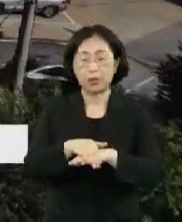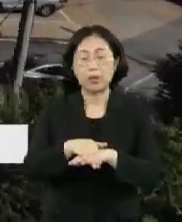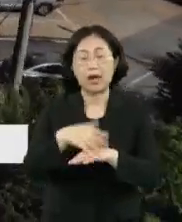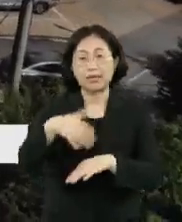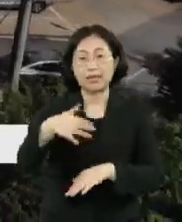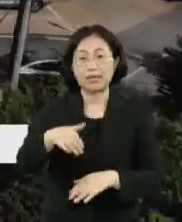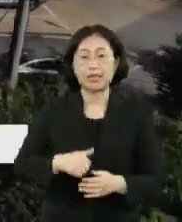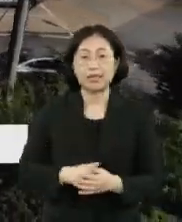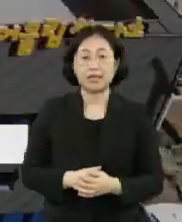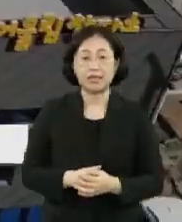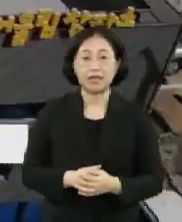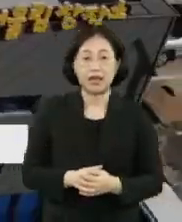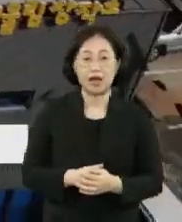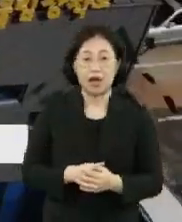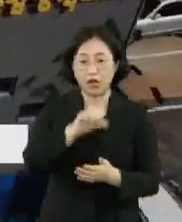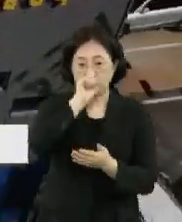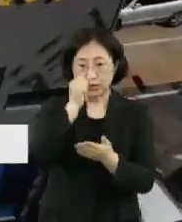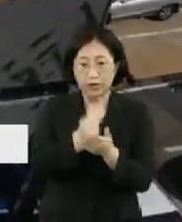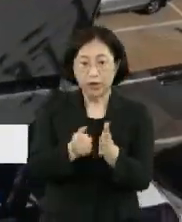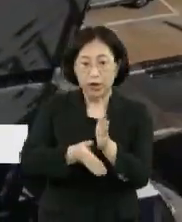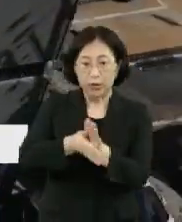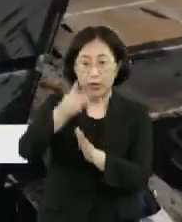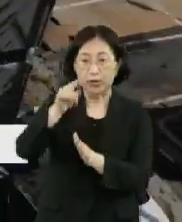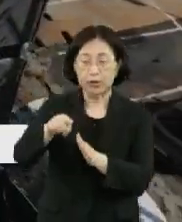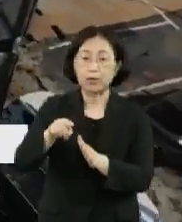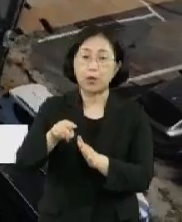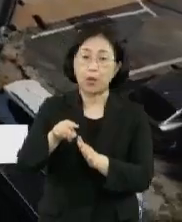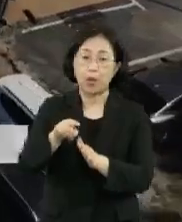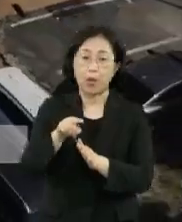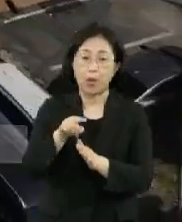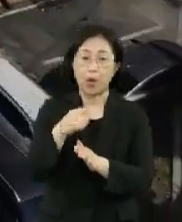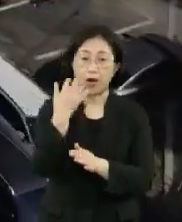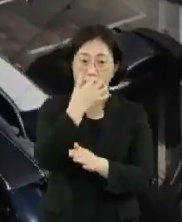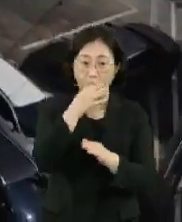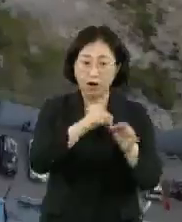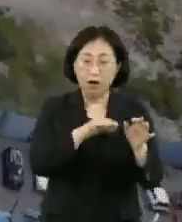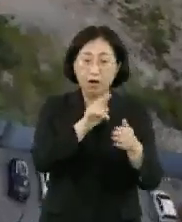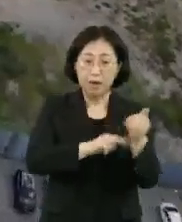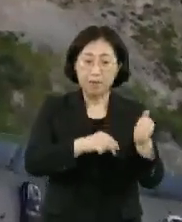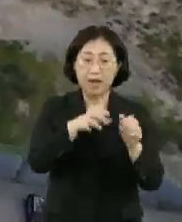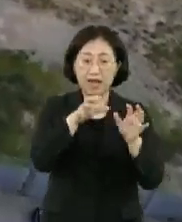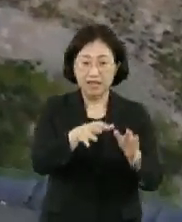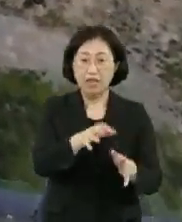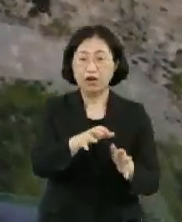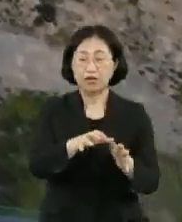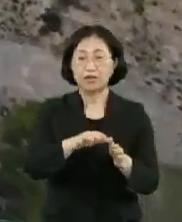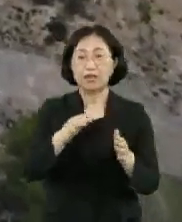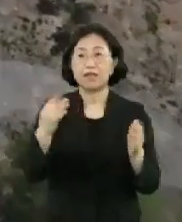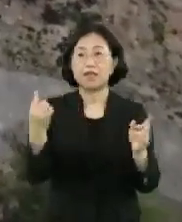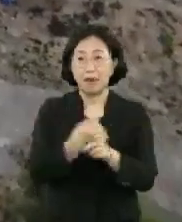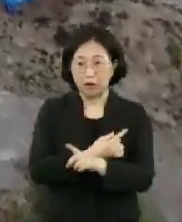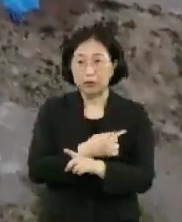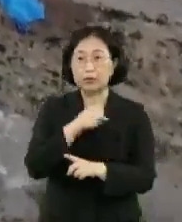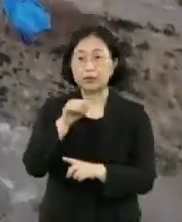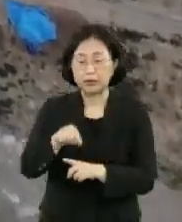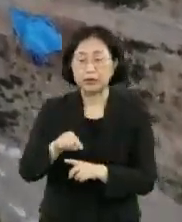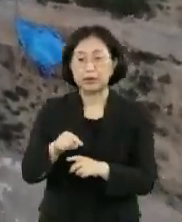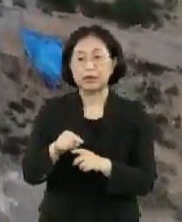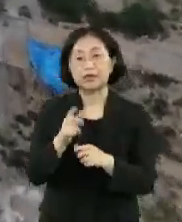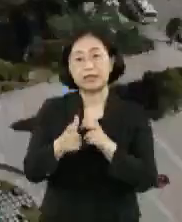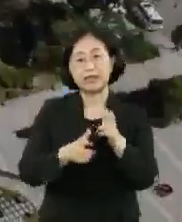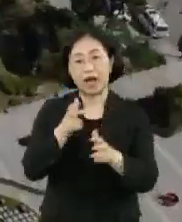성매매 집결지를 정상적인 도시의 일부로 기능전환하기 위한 험난한 여정의 모습을 아산 로즈